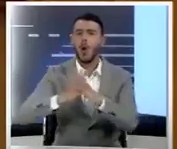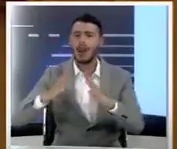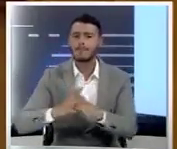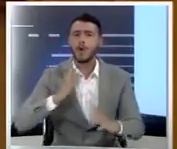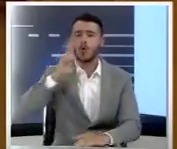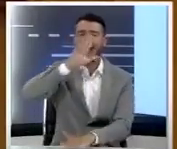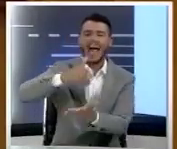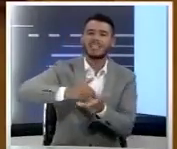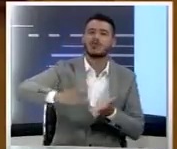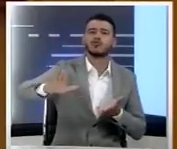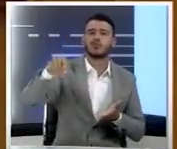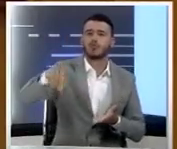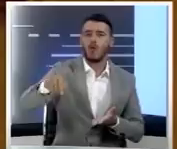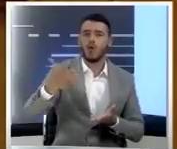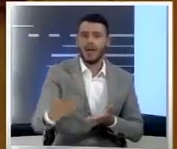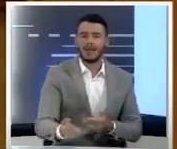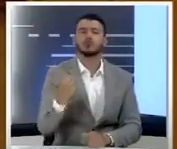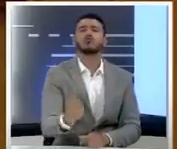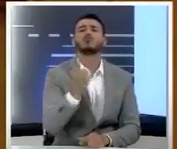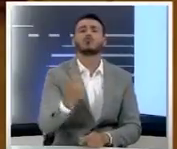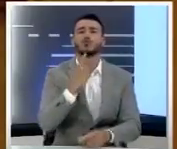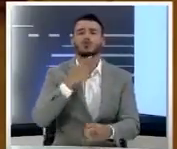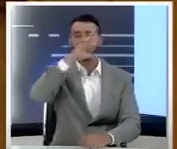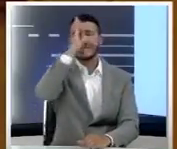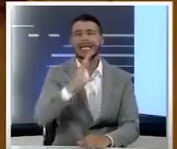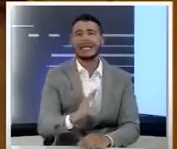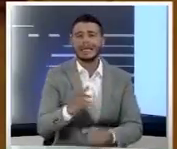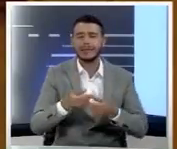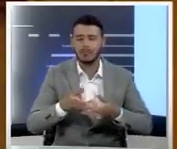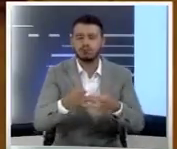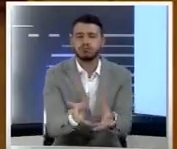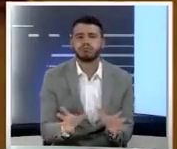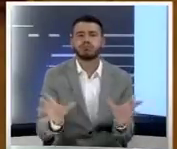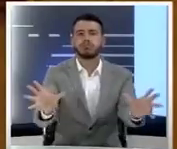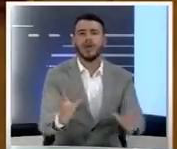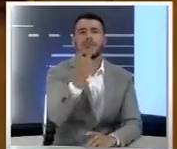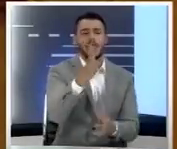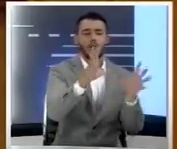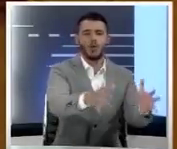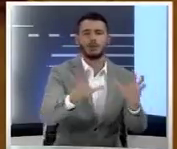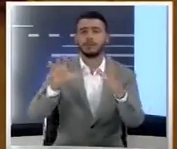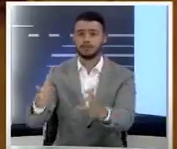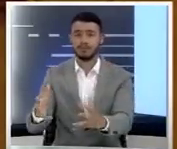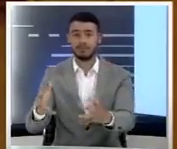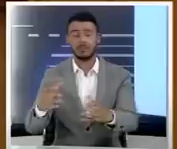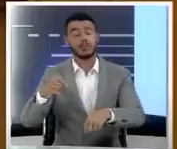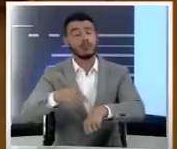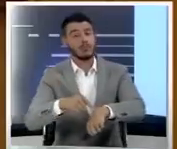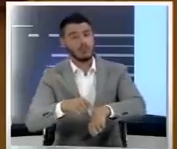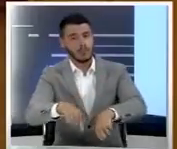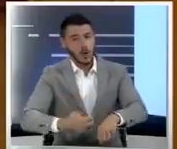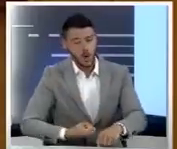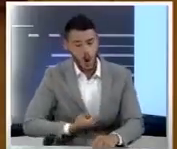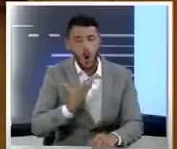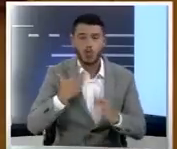ρατσισμό. Έχω την αίσθηση ότι σήμερα, αν κοιτάξουμε τον κόσμο και ειδικά την Ευρώπη, θα